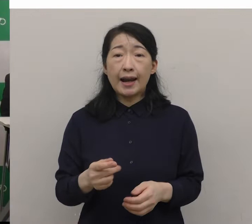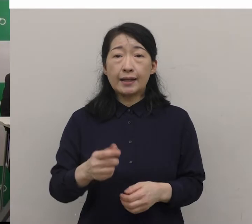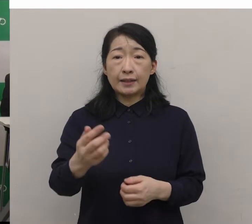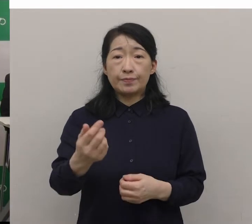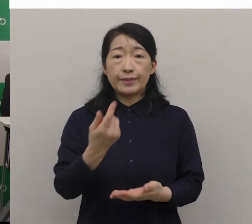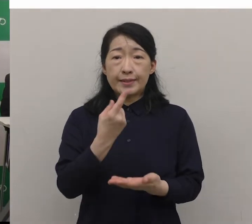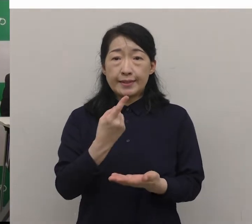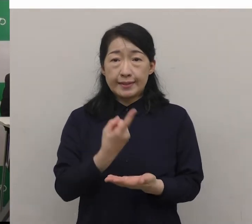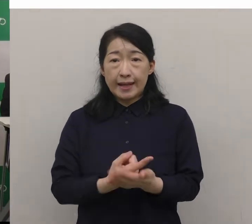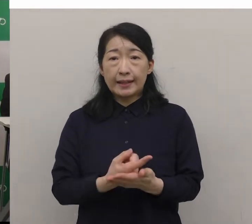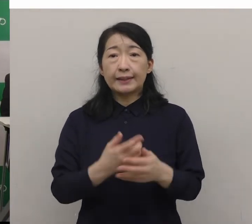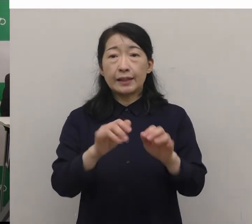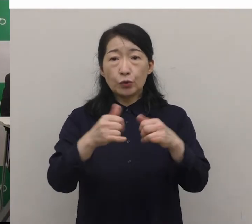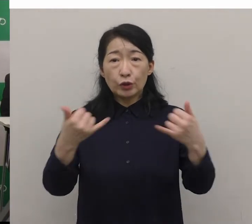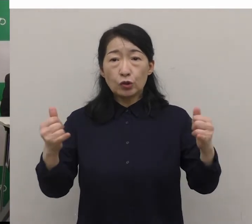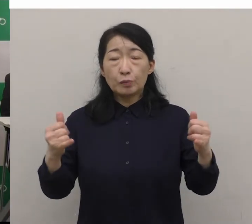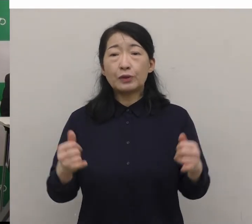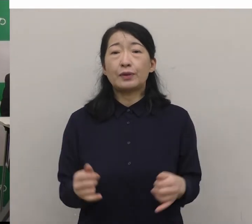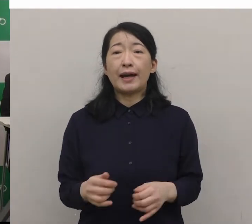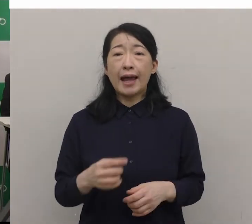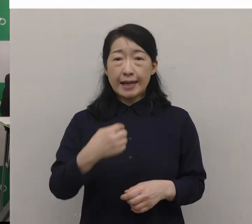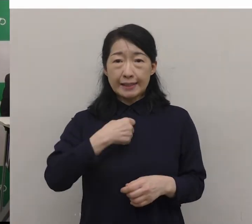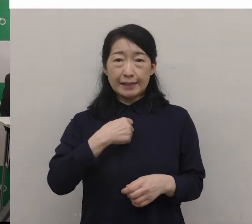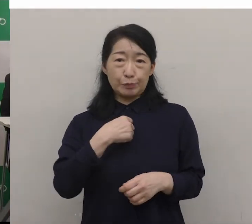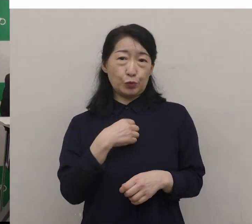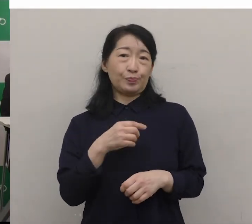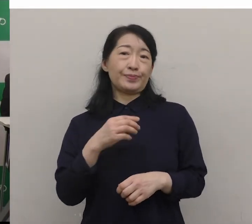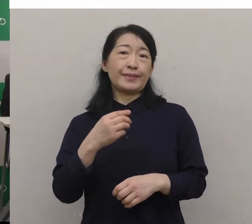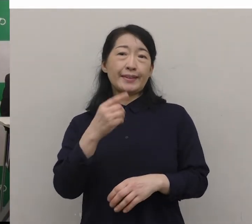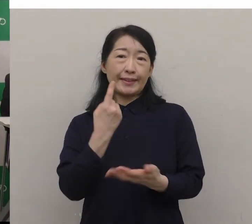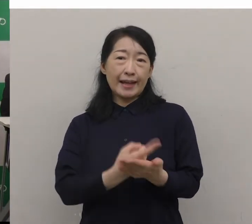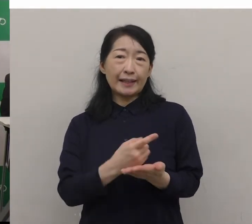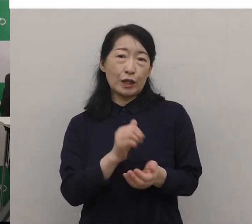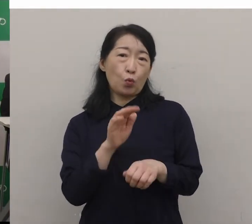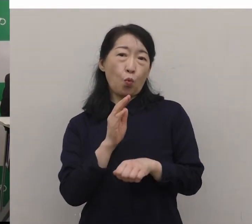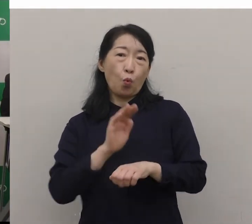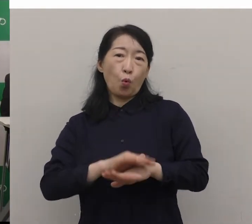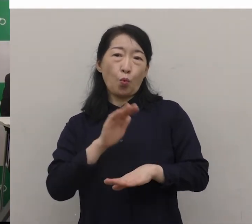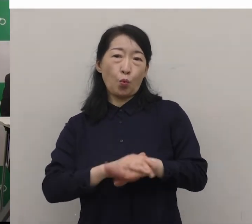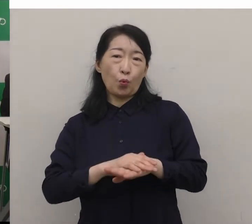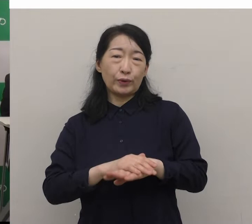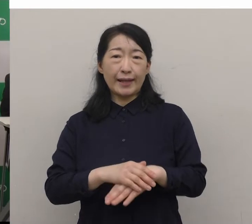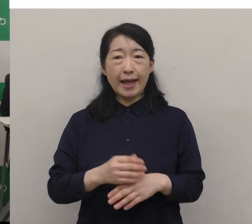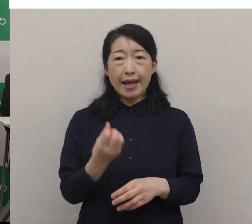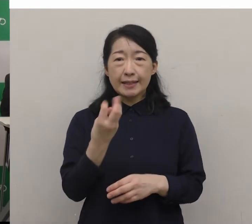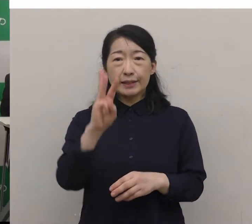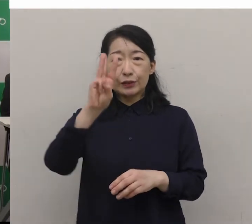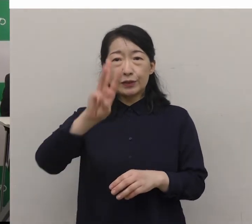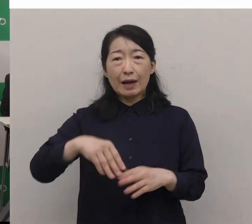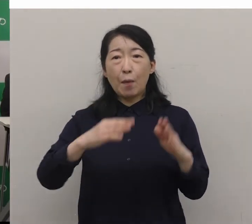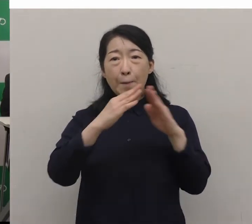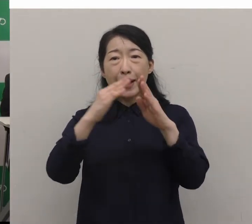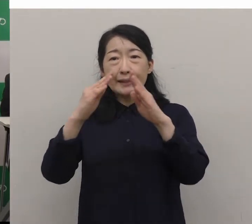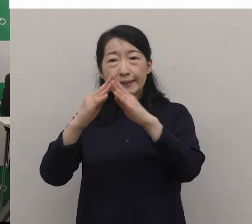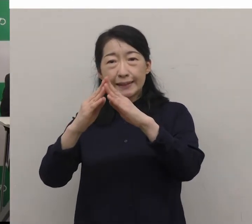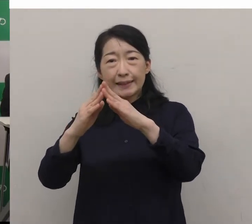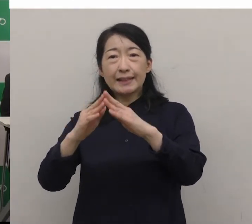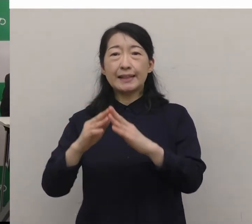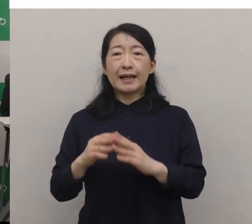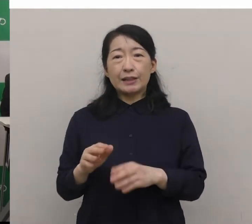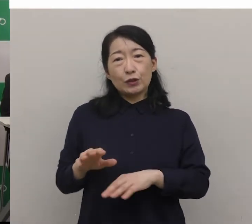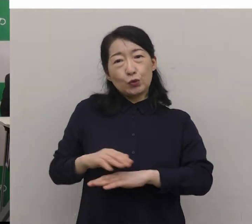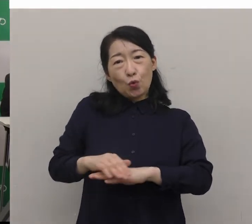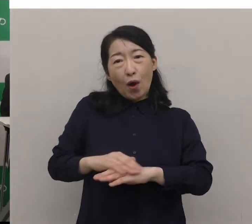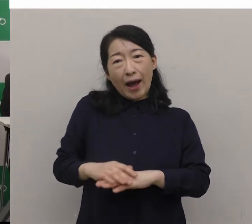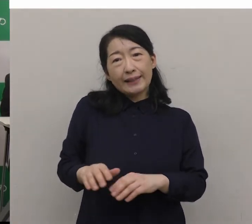が自分なりの方法で町づくりに関わっていただき町に対する誇りや愛着を持った住みよい